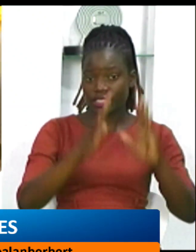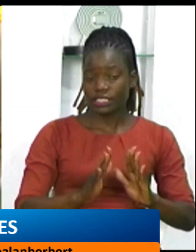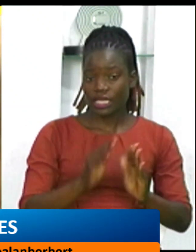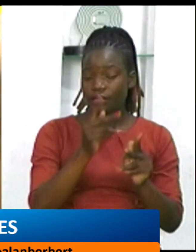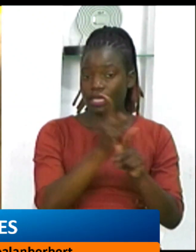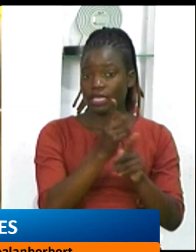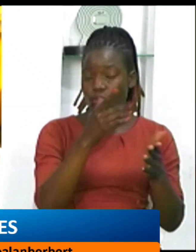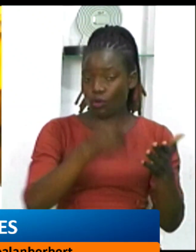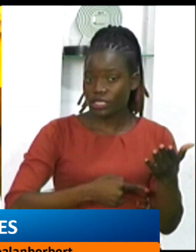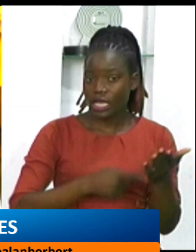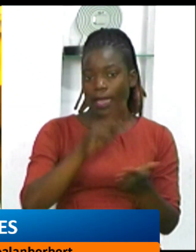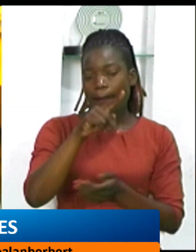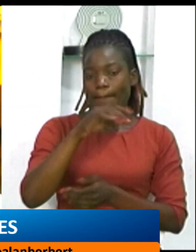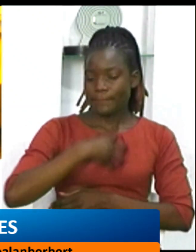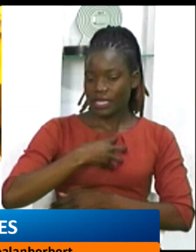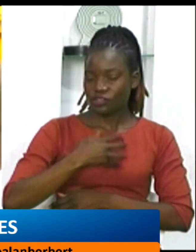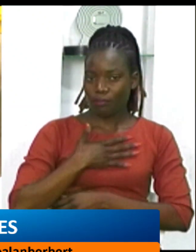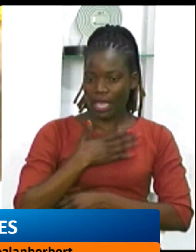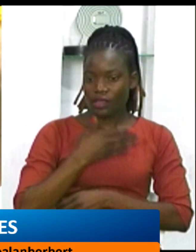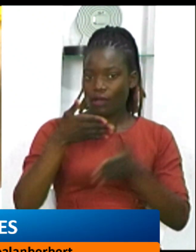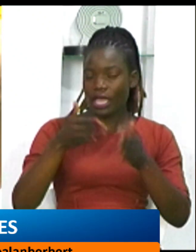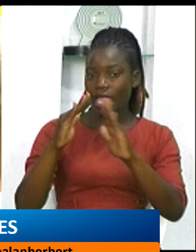hii nyumba. Nitaenda wapi bwana